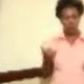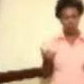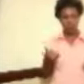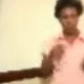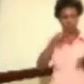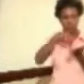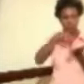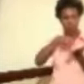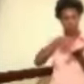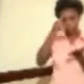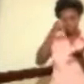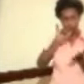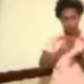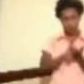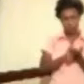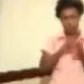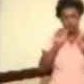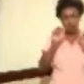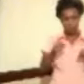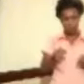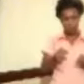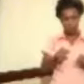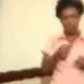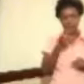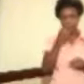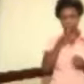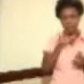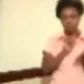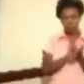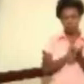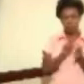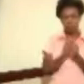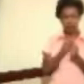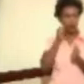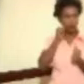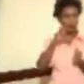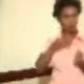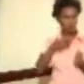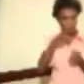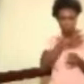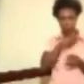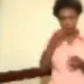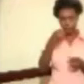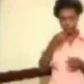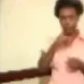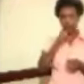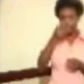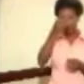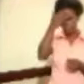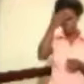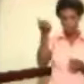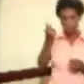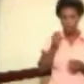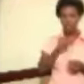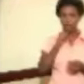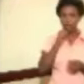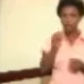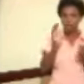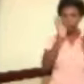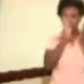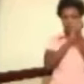scène là nous qu'il ait en pile fair play nous-mêmes alors qu'il ait fair play de l'autre côté tout et pas oublier que applaudissements et réactions n'a